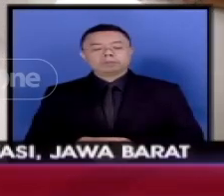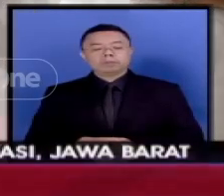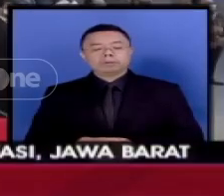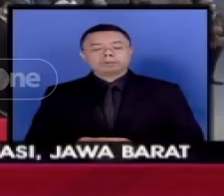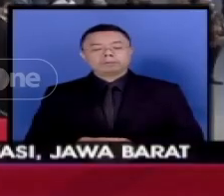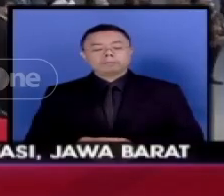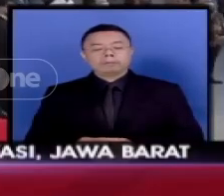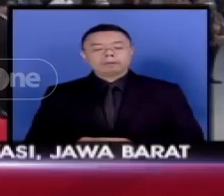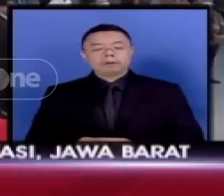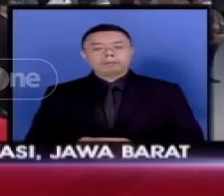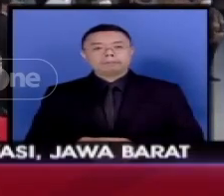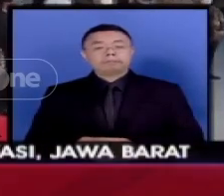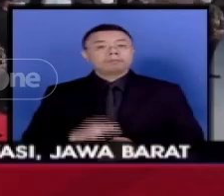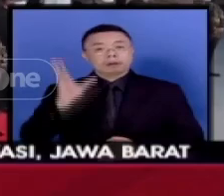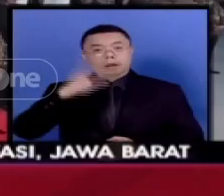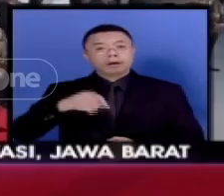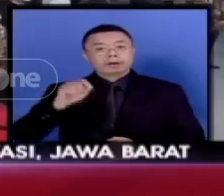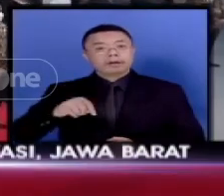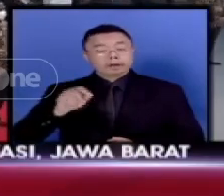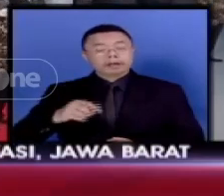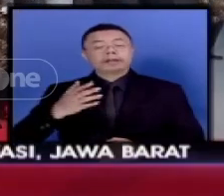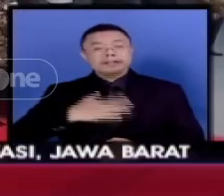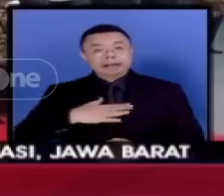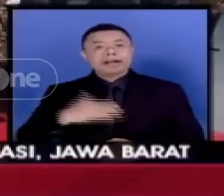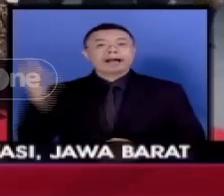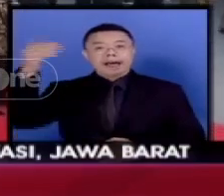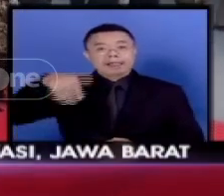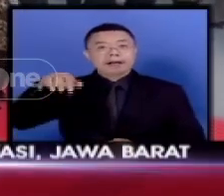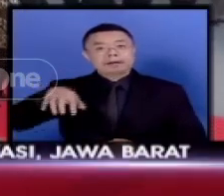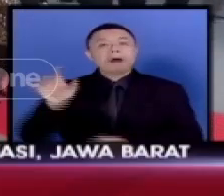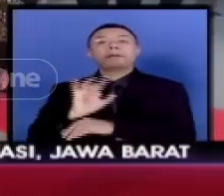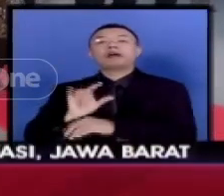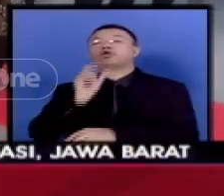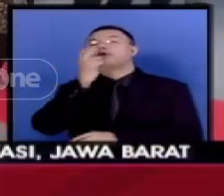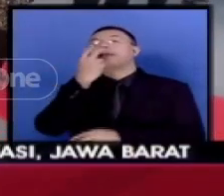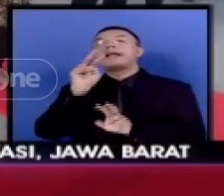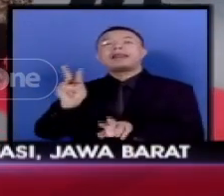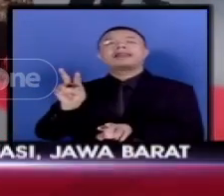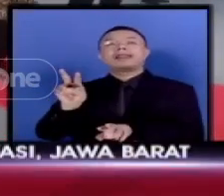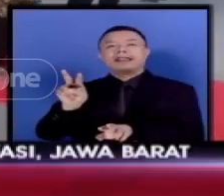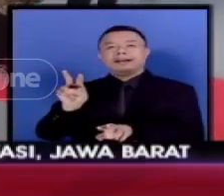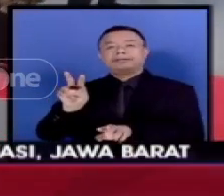Hi hari ini saya datang ke Bekasi untuk menyaksikan